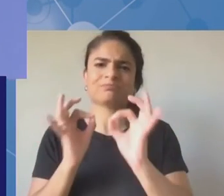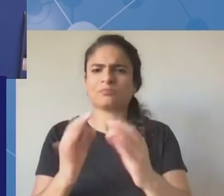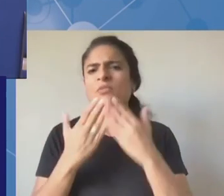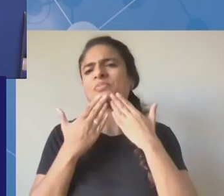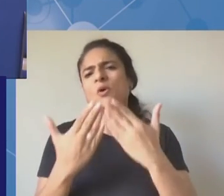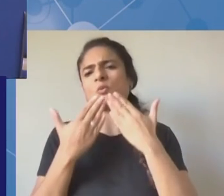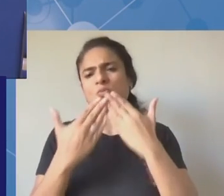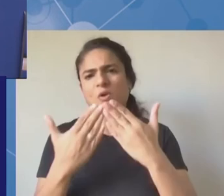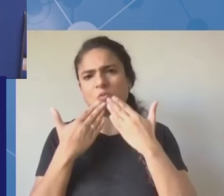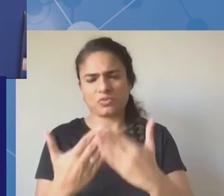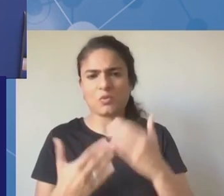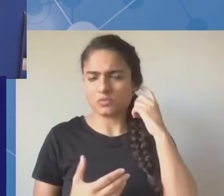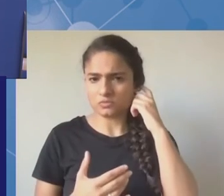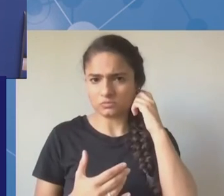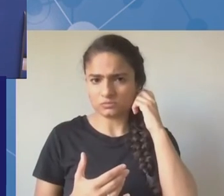комментарий.